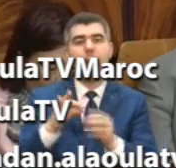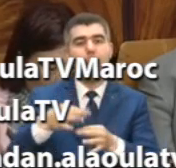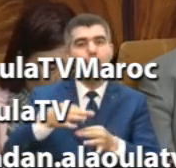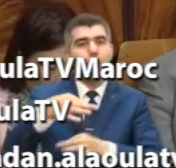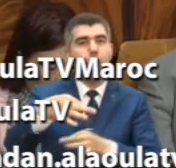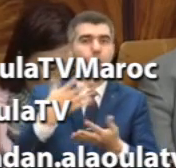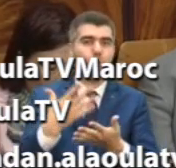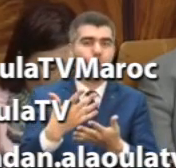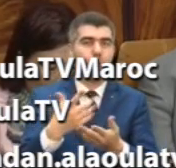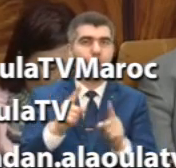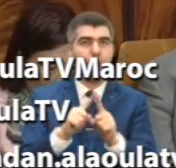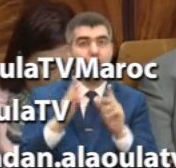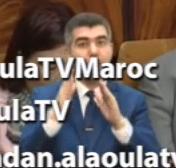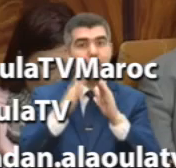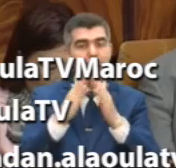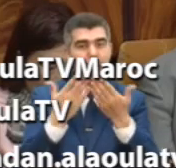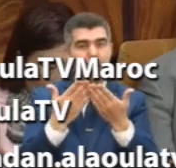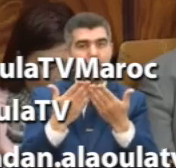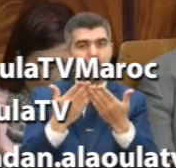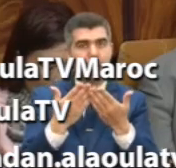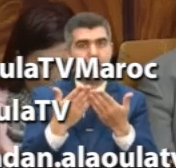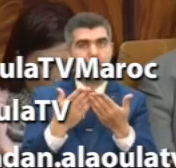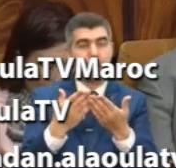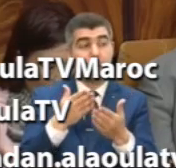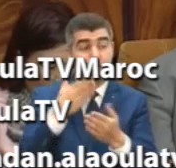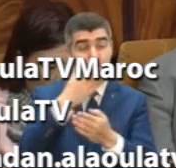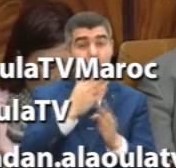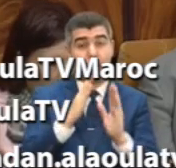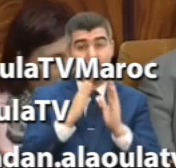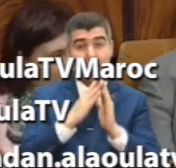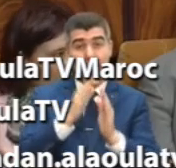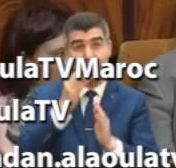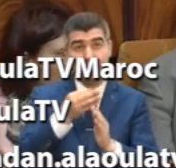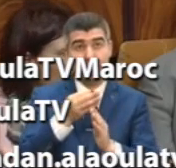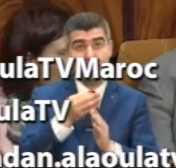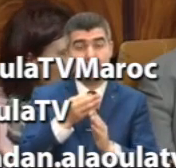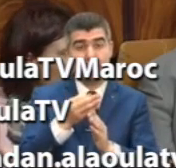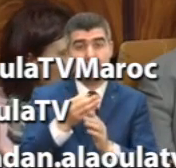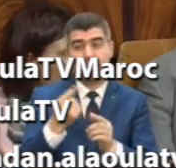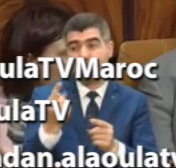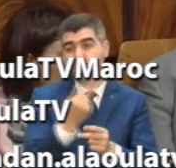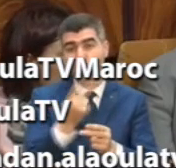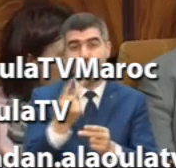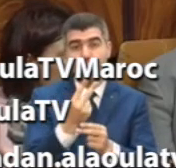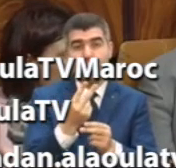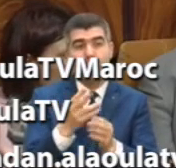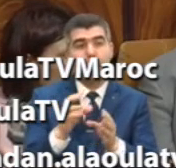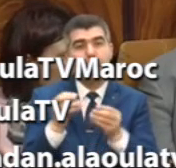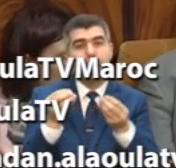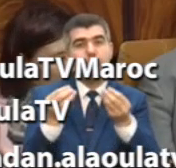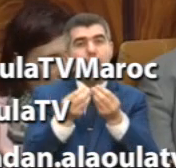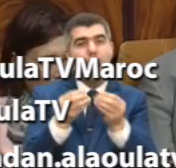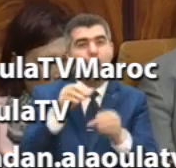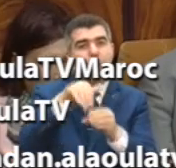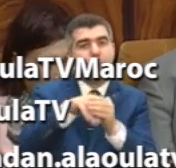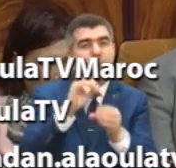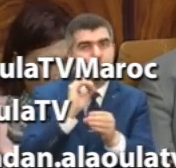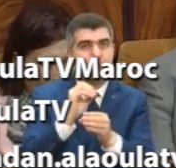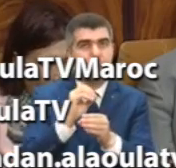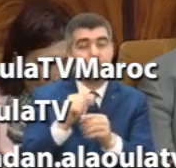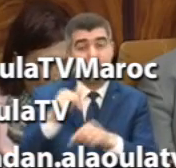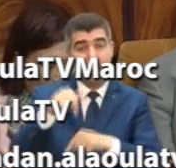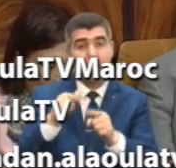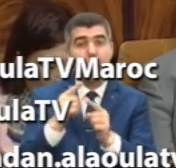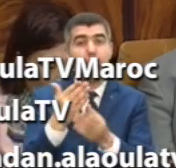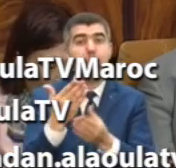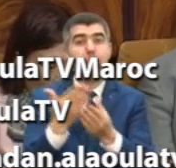هو عنده 4 د الاولاد وبا عنده 4 د الاولاد يمشيو في 84 متر وما كيعطيوش حق الاستفادة. ولهذا هذا راه عندنا ملف